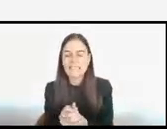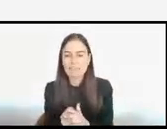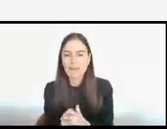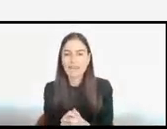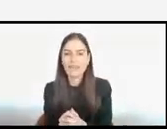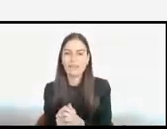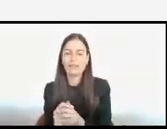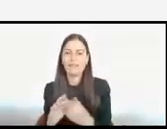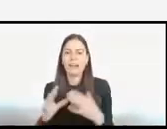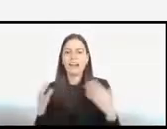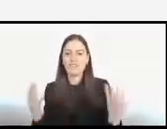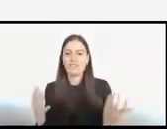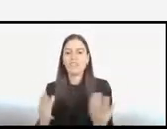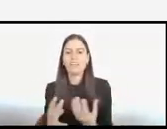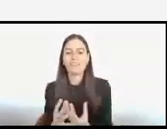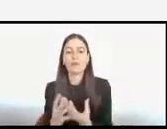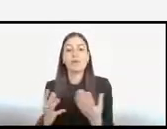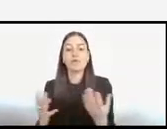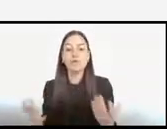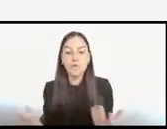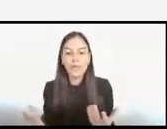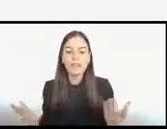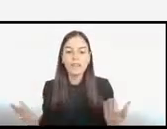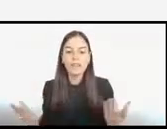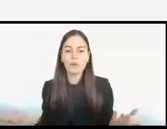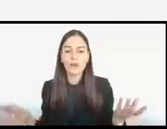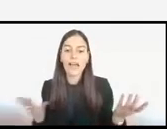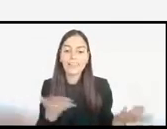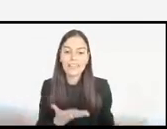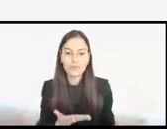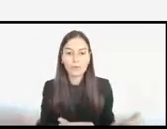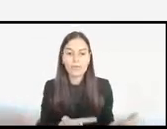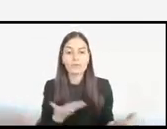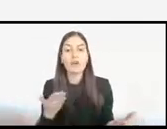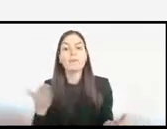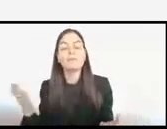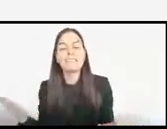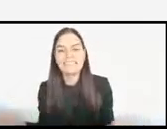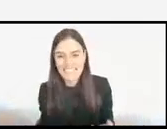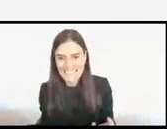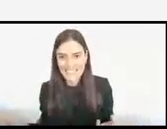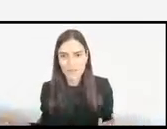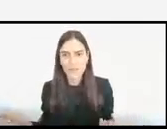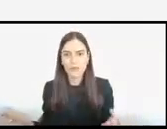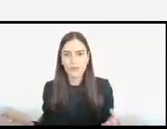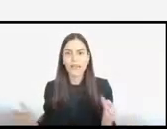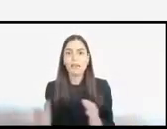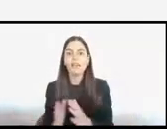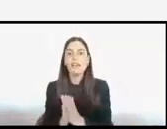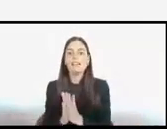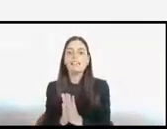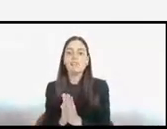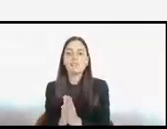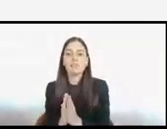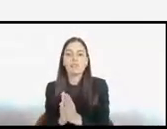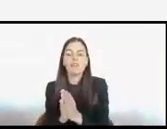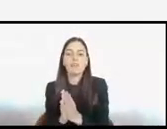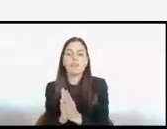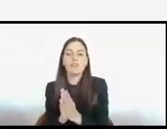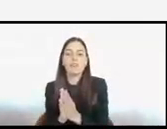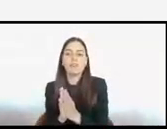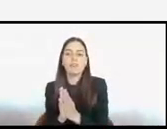la SCPI va acheter va être loué donc à des entreprises, voire même des institutionnels, qui